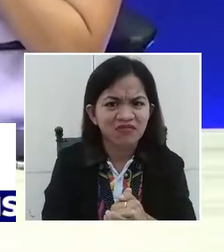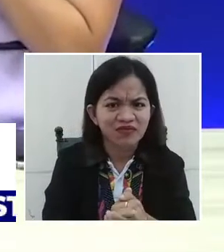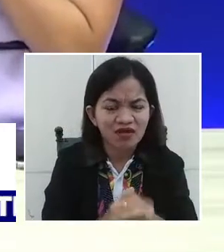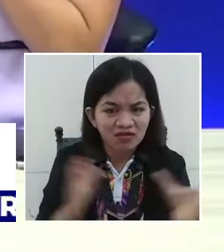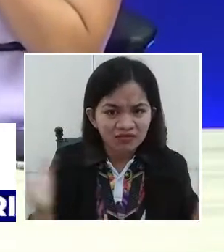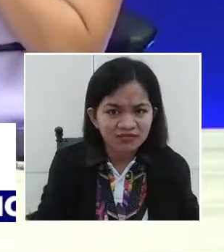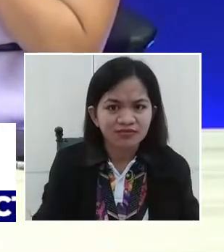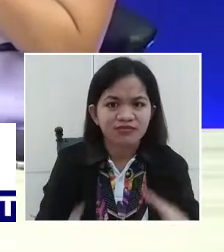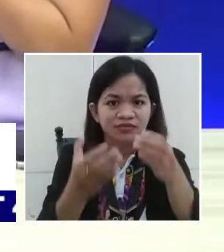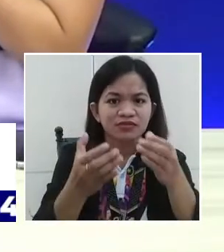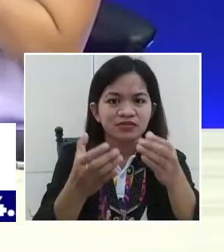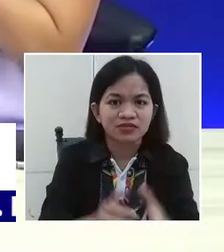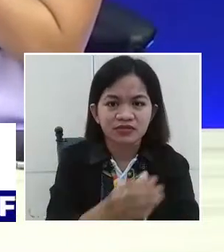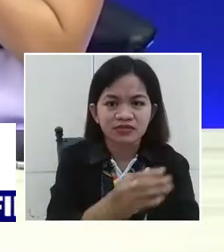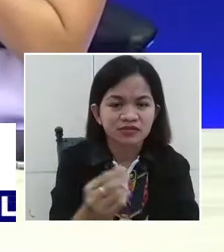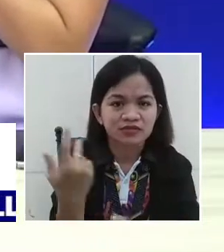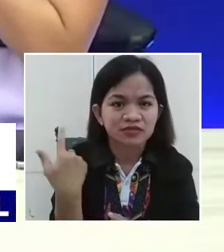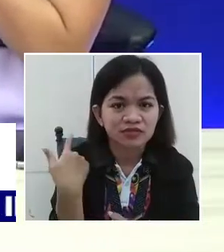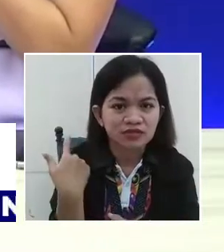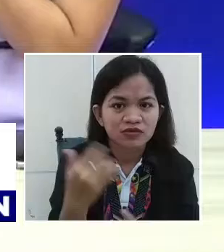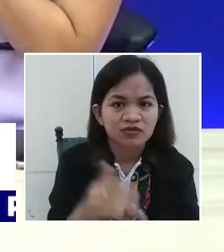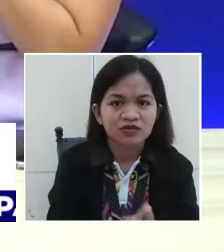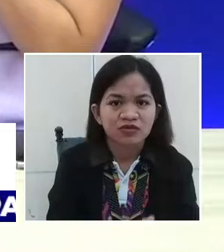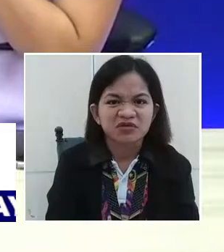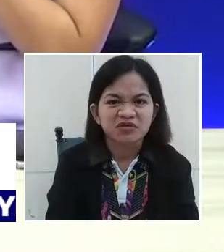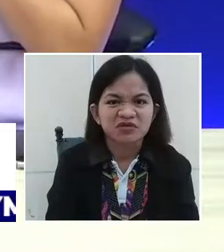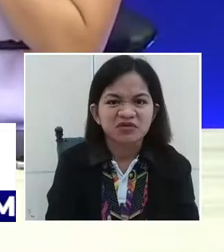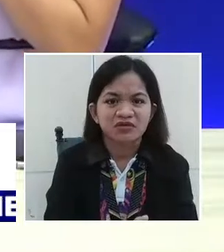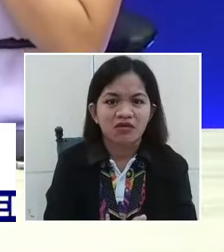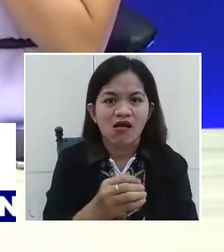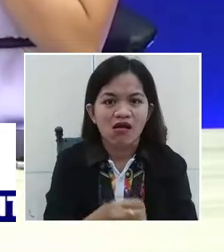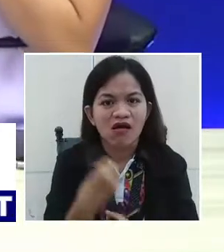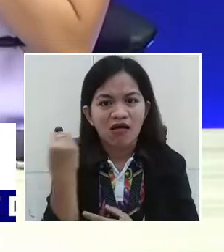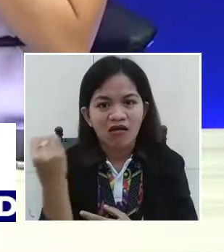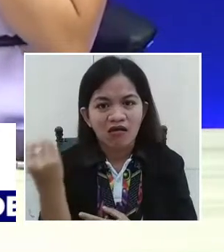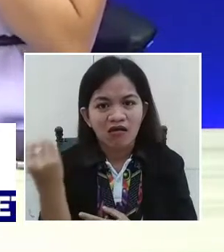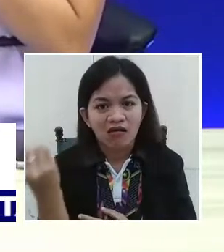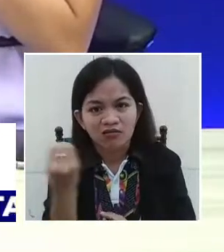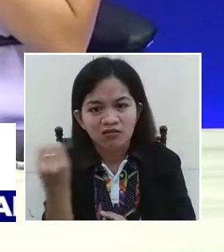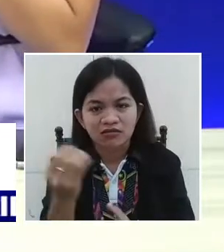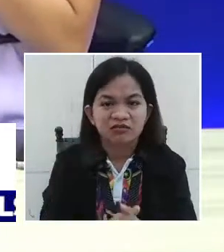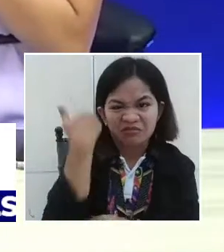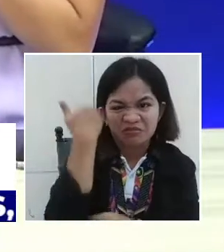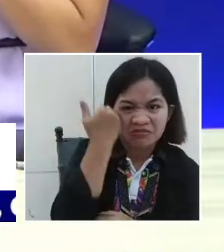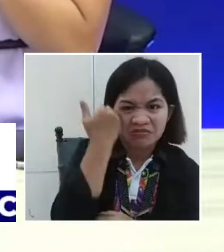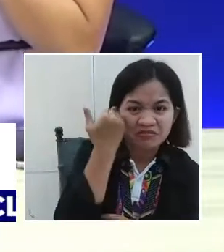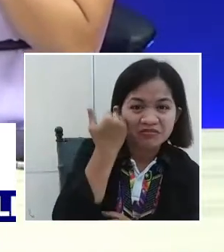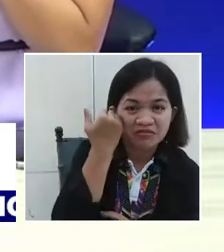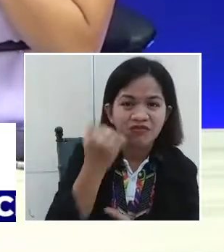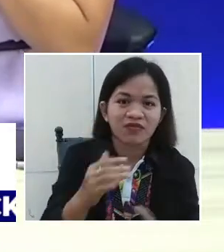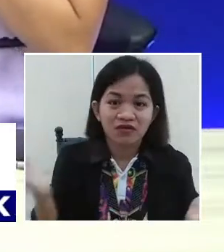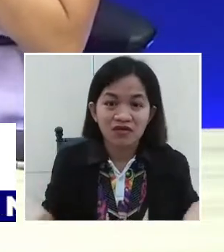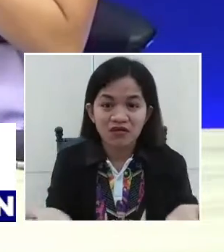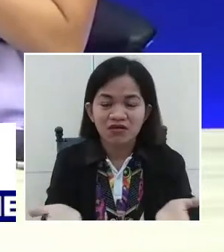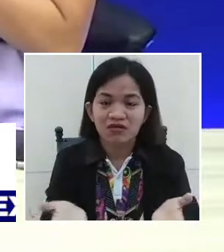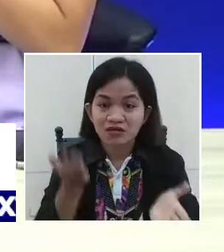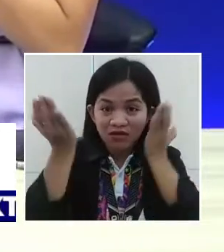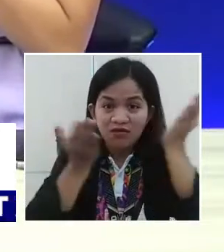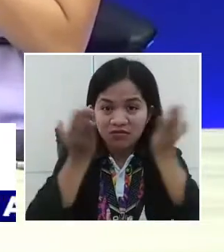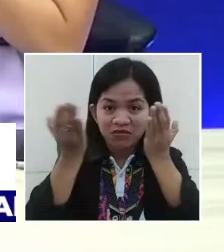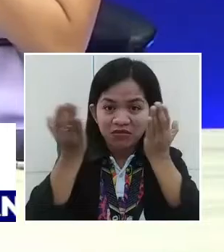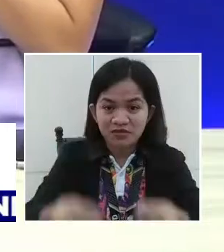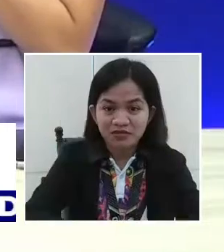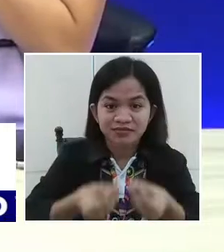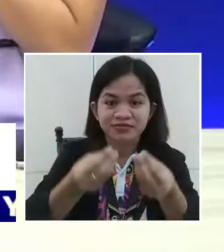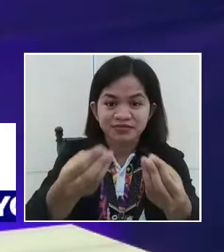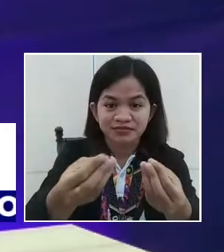to discrimination, meron pa rin mga kakulangan no, na serbisyo na nabibigay or pag-unawa na